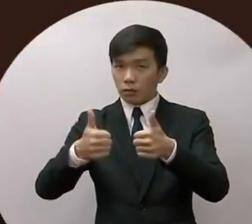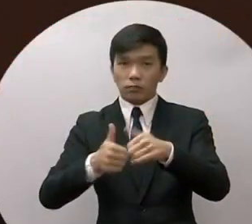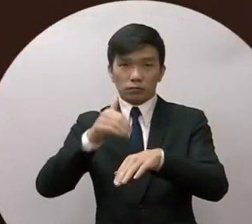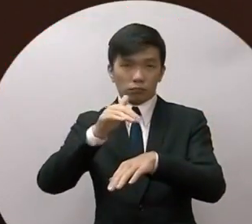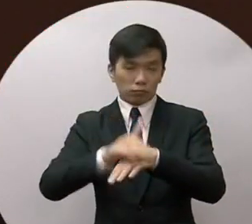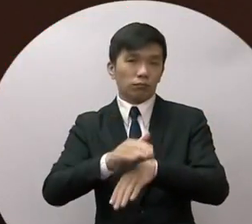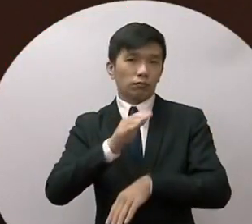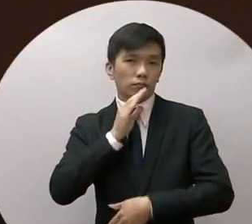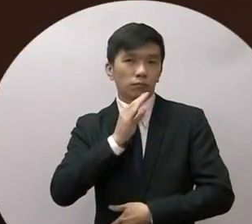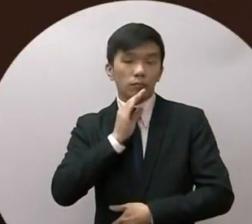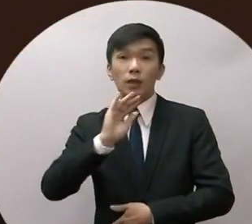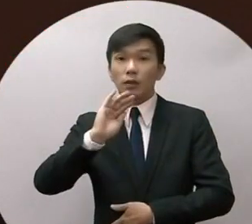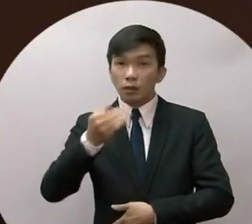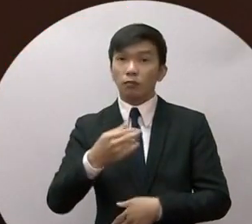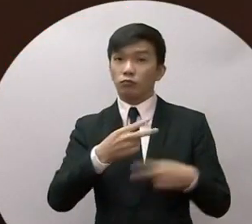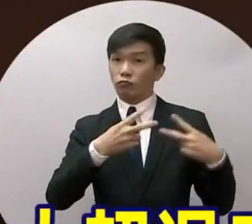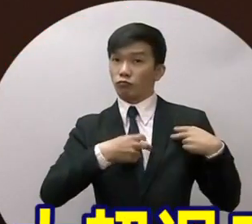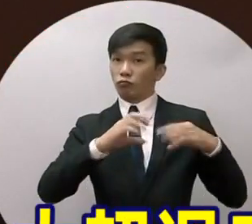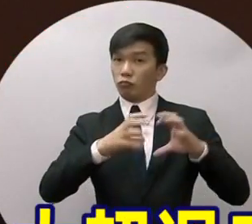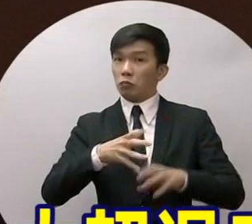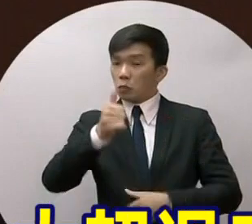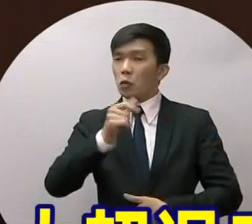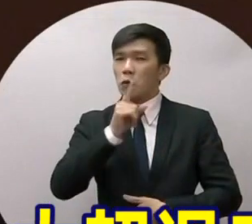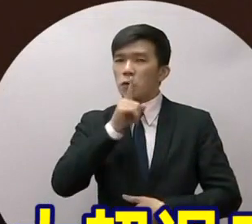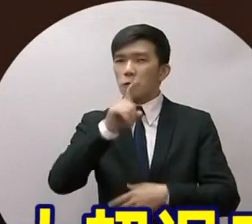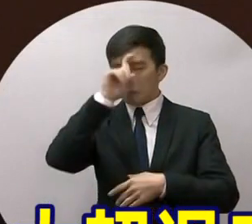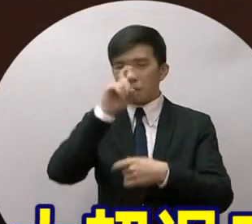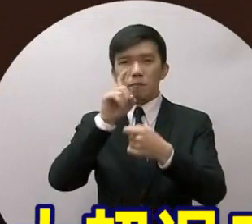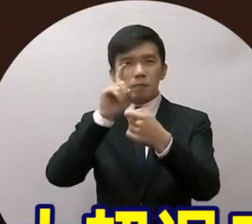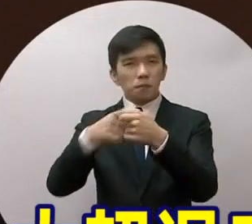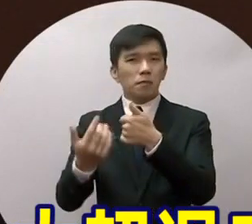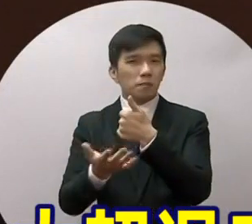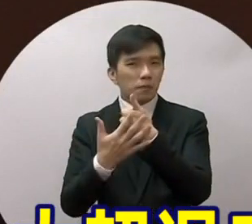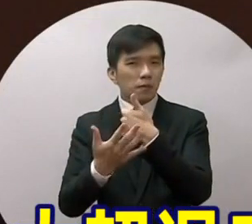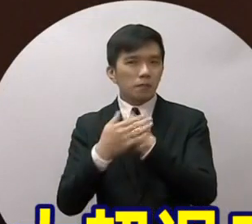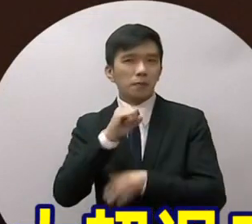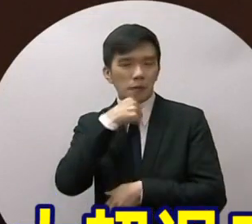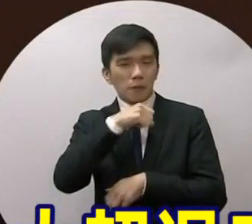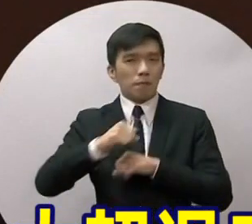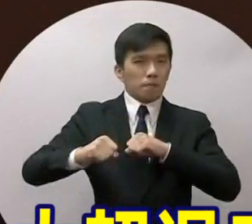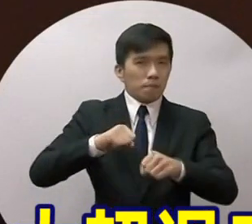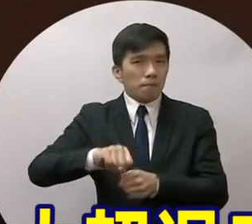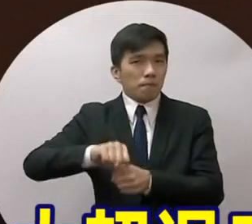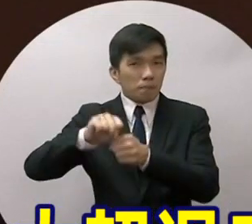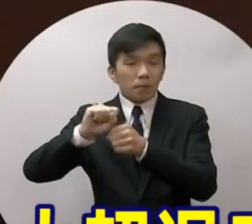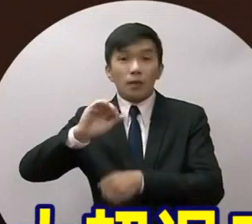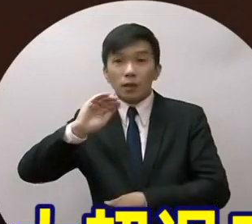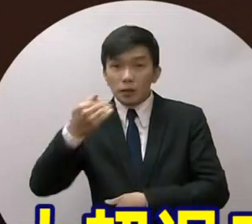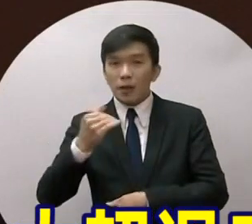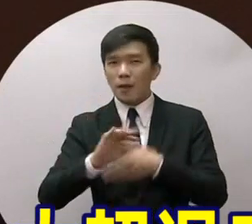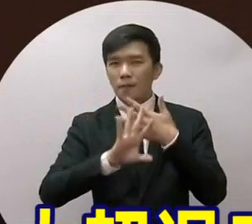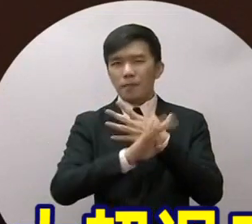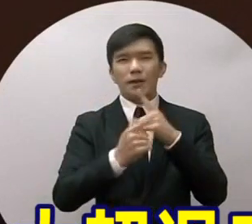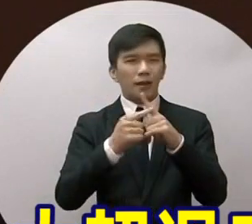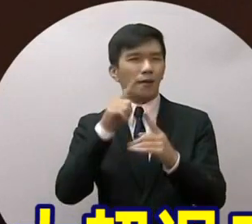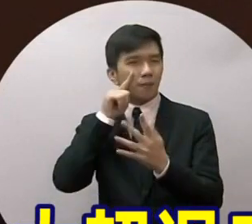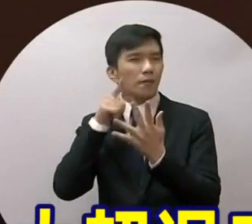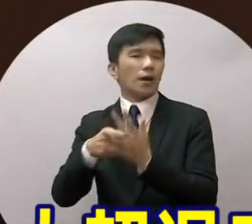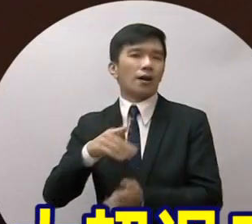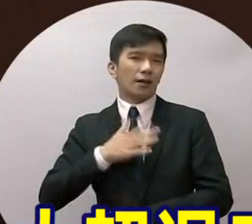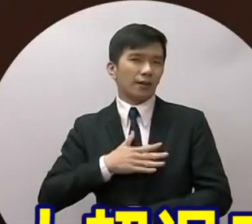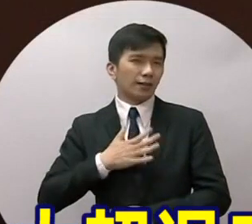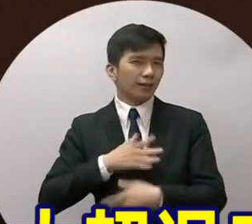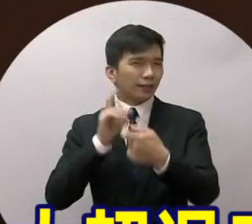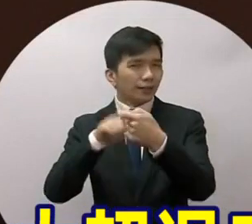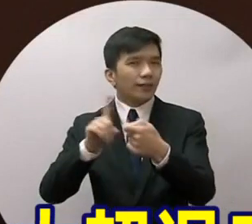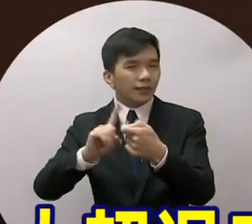这么急？美其名是为了要提升国家的竞争力，但早已被外界识破，不过是为了